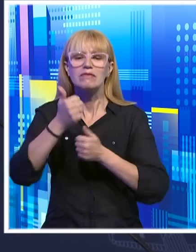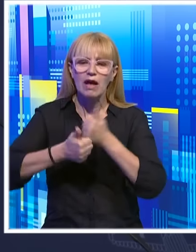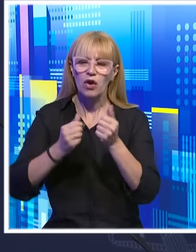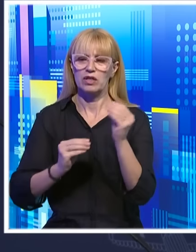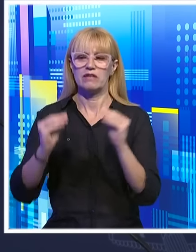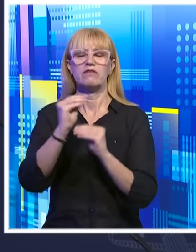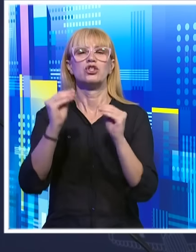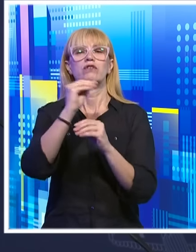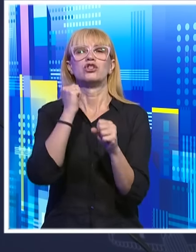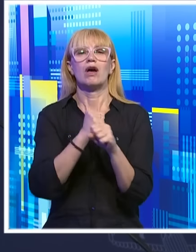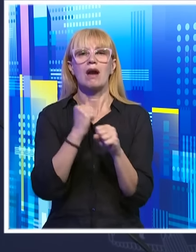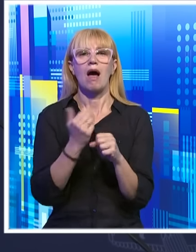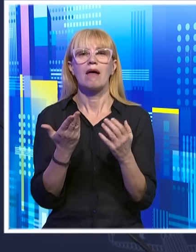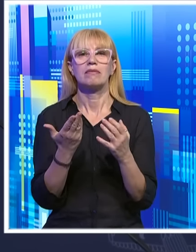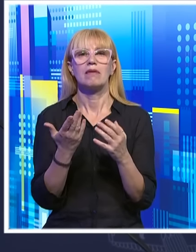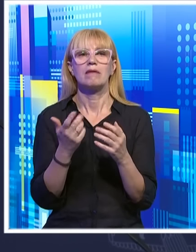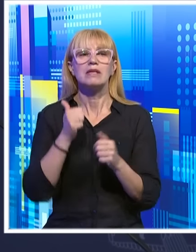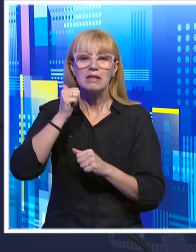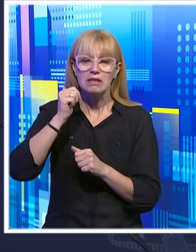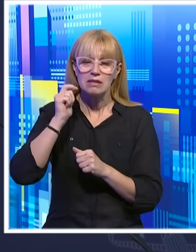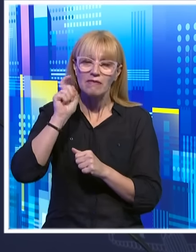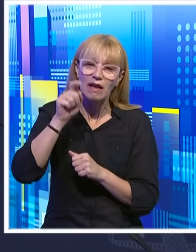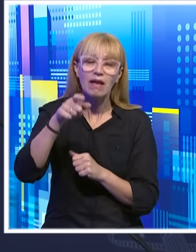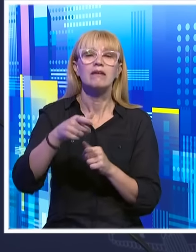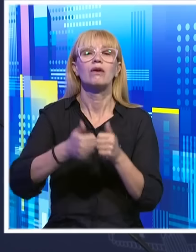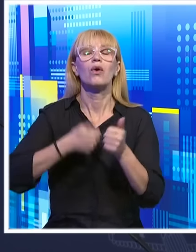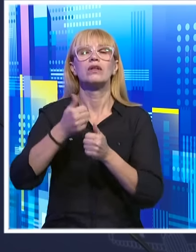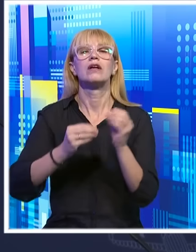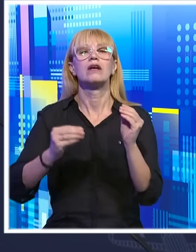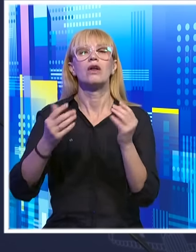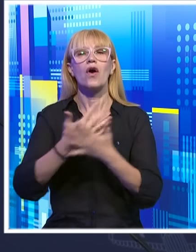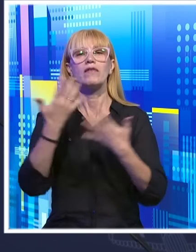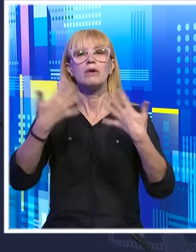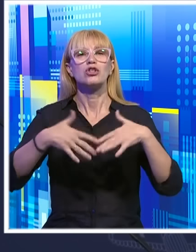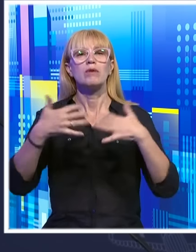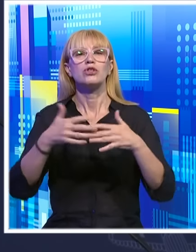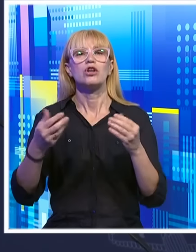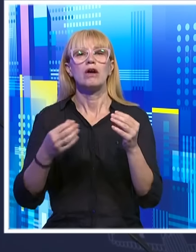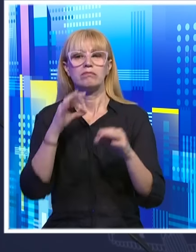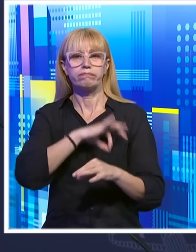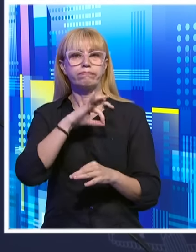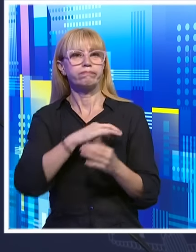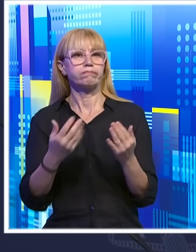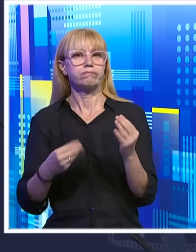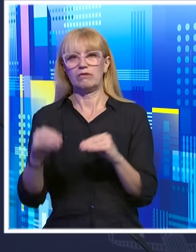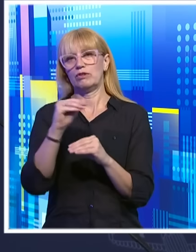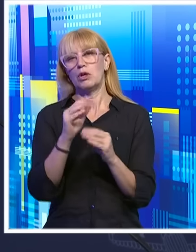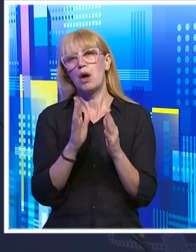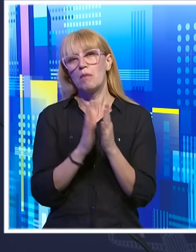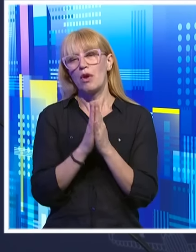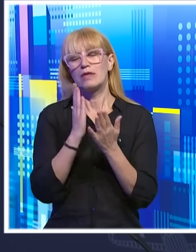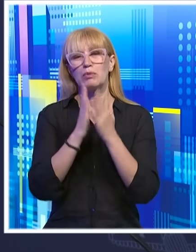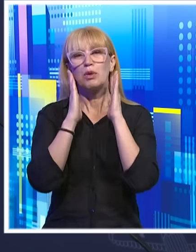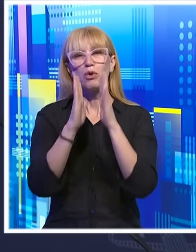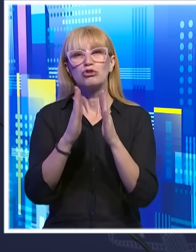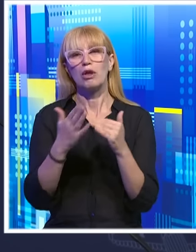svake godine sve novije mašine i svake godine profit sve veći. Samo vas molim da budete malo fair prema